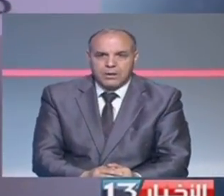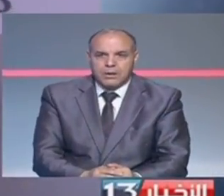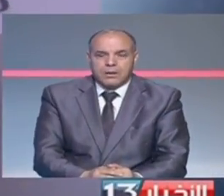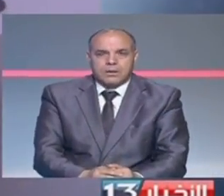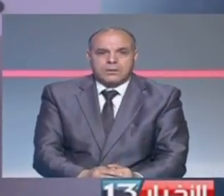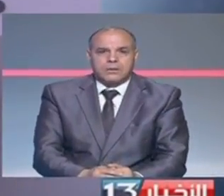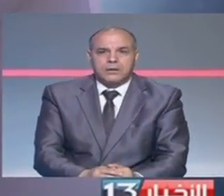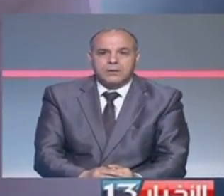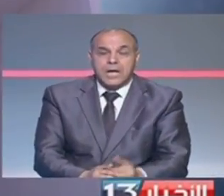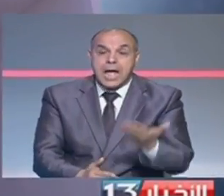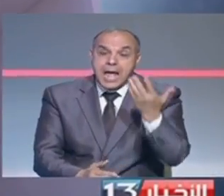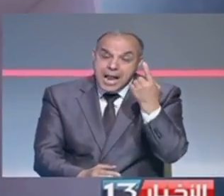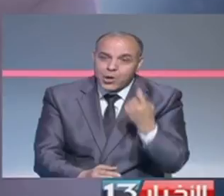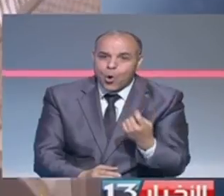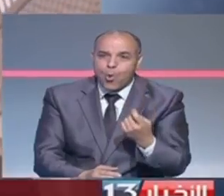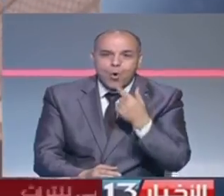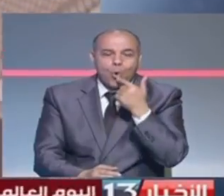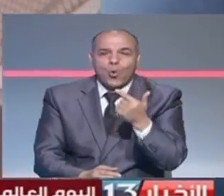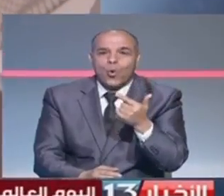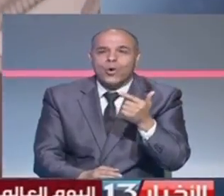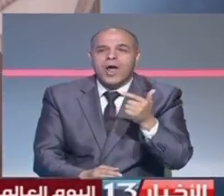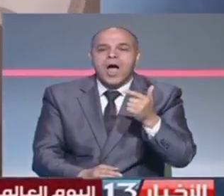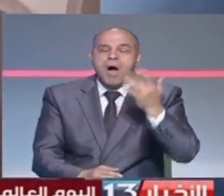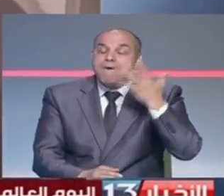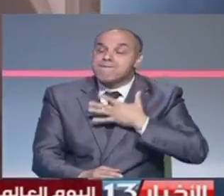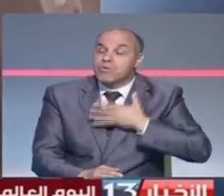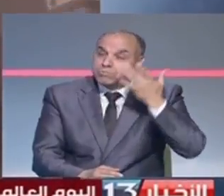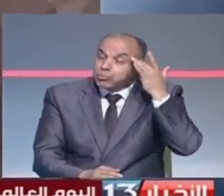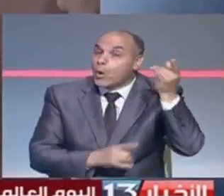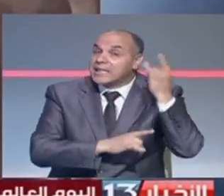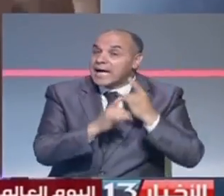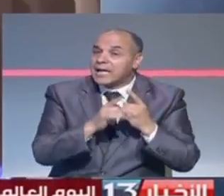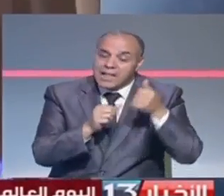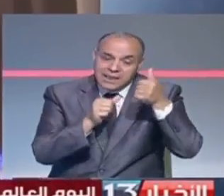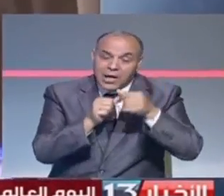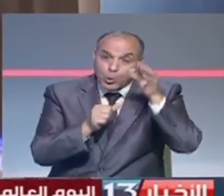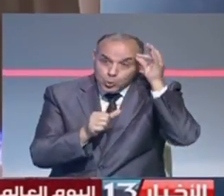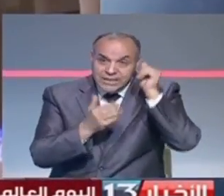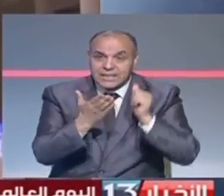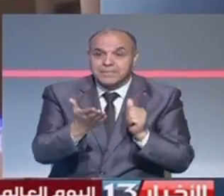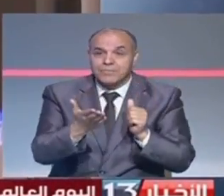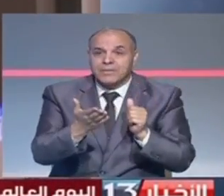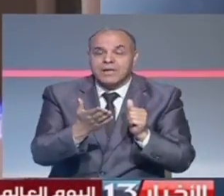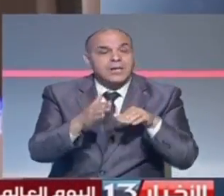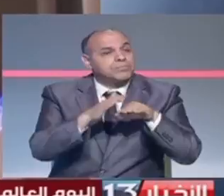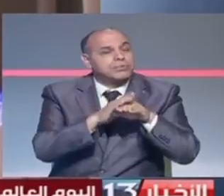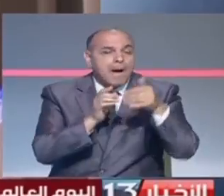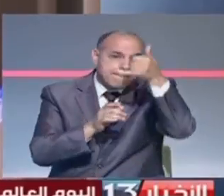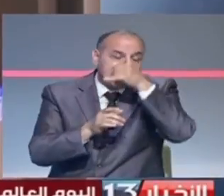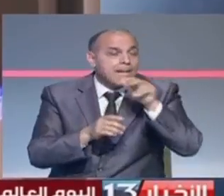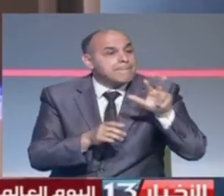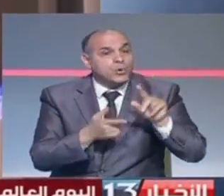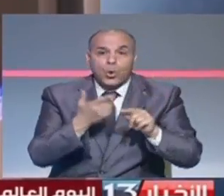في هذا اليوم يصدر الباحثون والملا ونفى الثقافه والتاريخ الذكر الوطنيه التي يختزلها متحف باردو